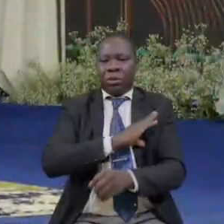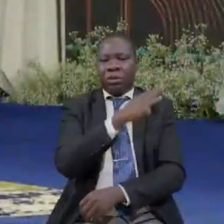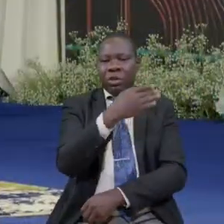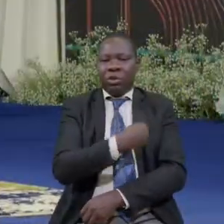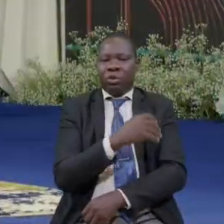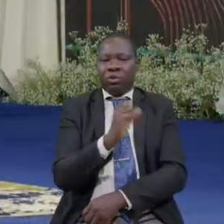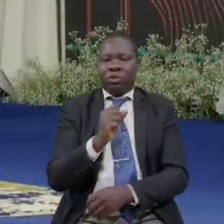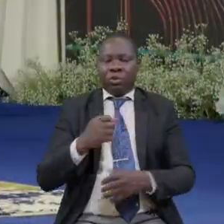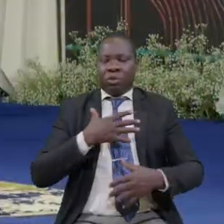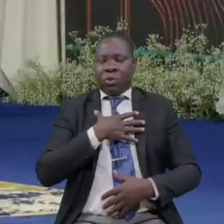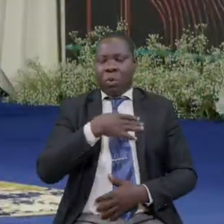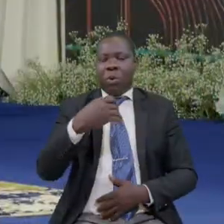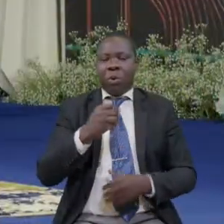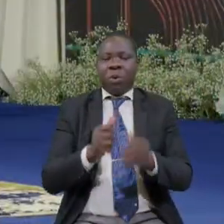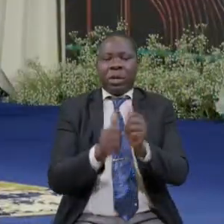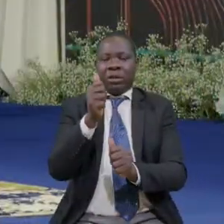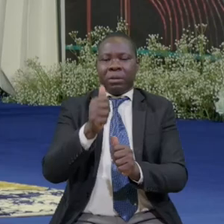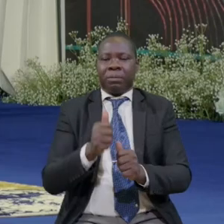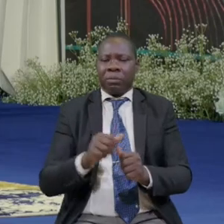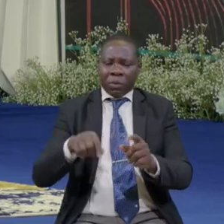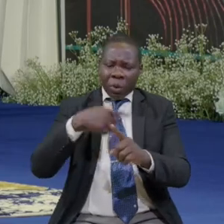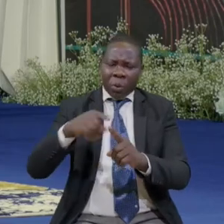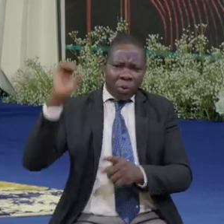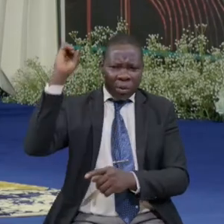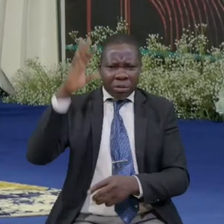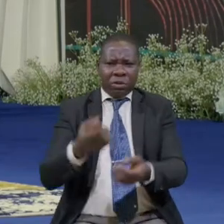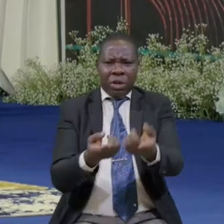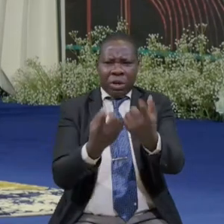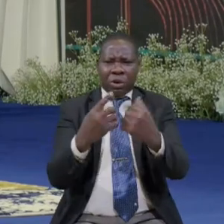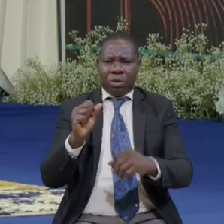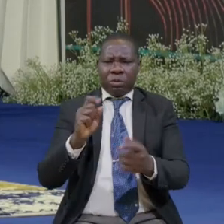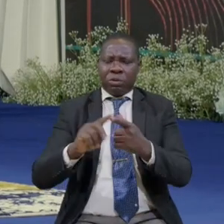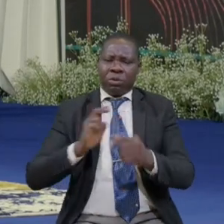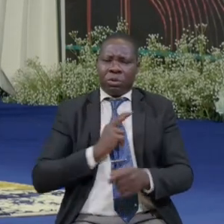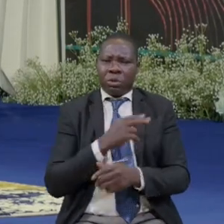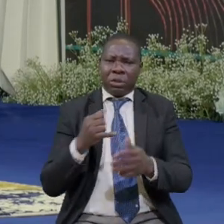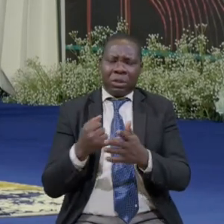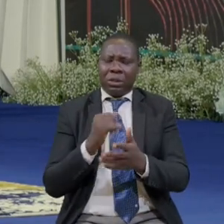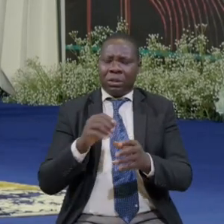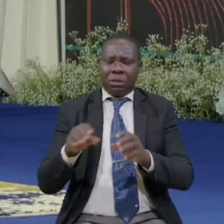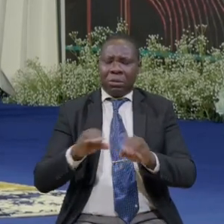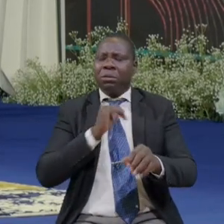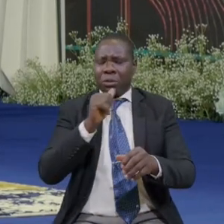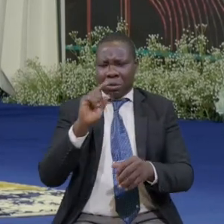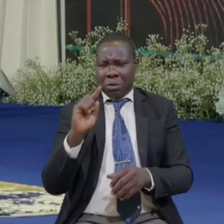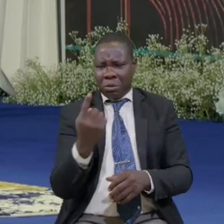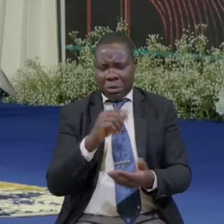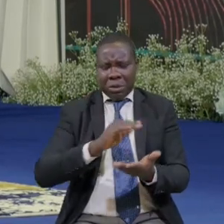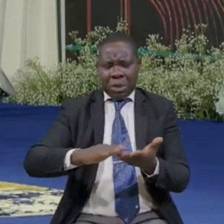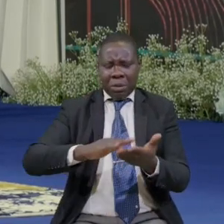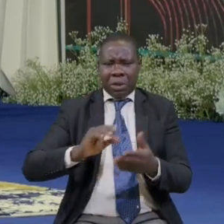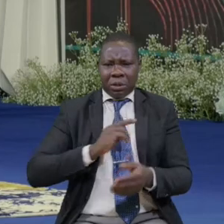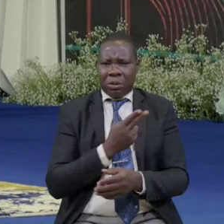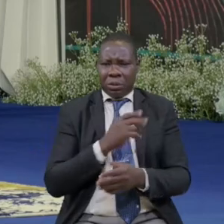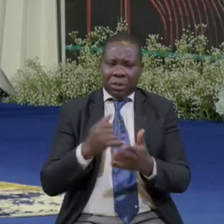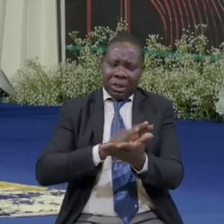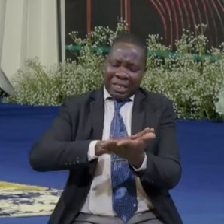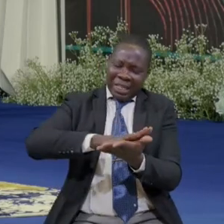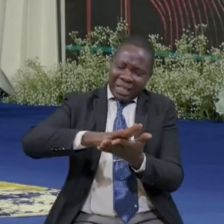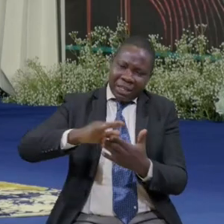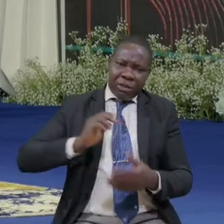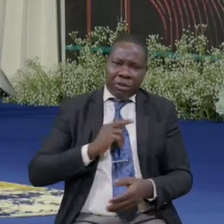blanches. Voyez, lorsque la grâce nous parvient, elle ne nous pardonne pas simplement, elle nous purifie.